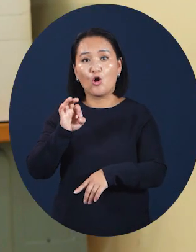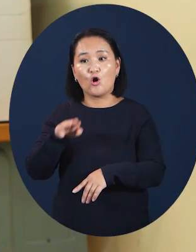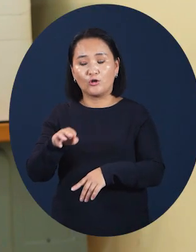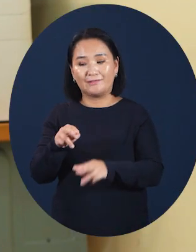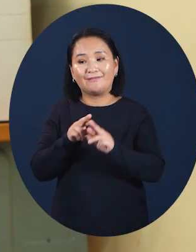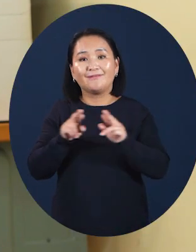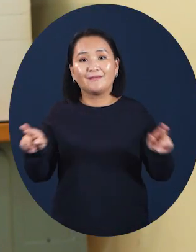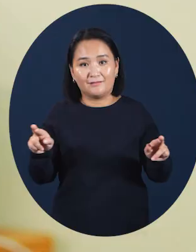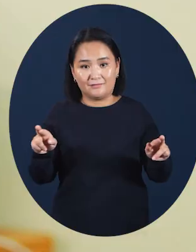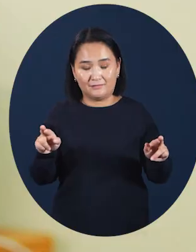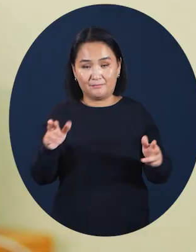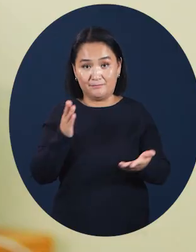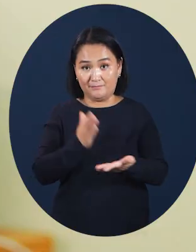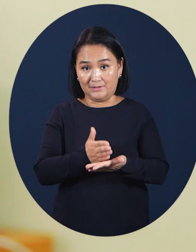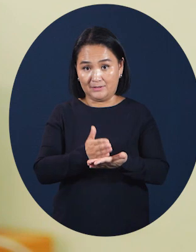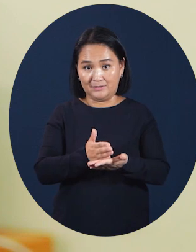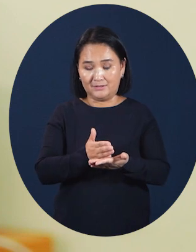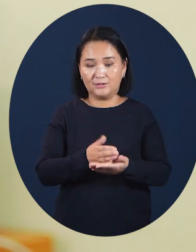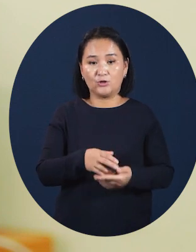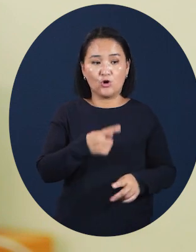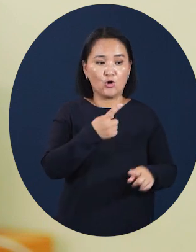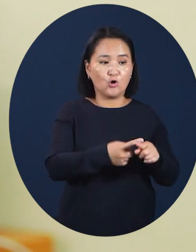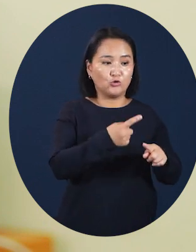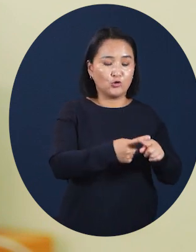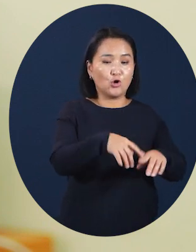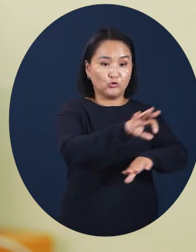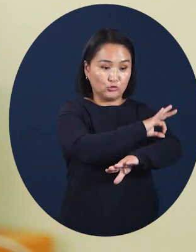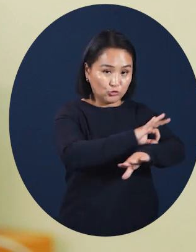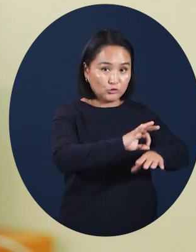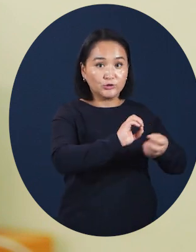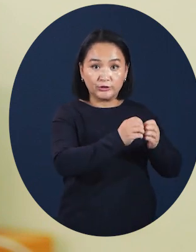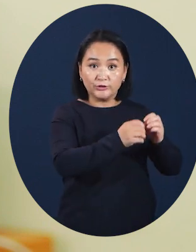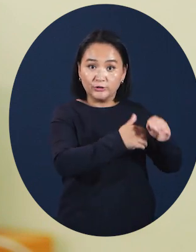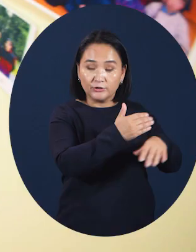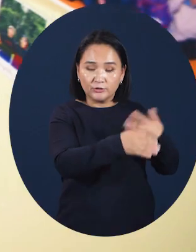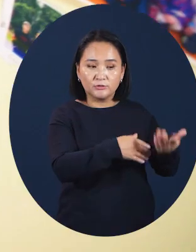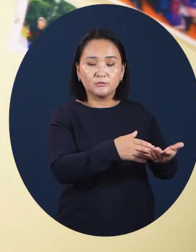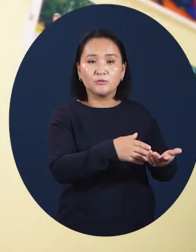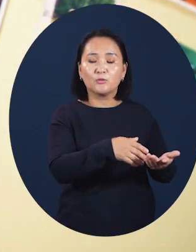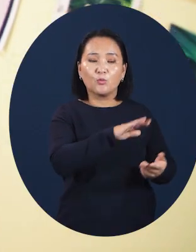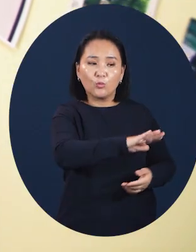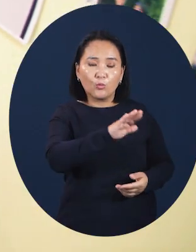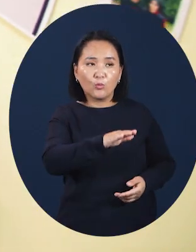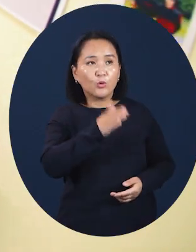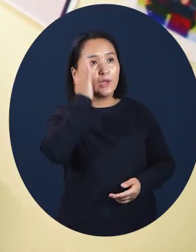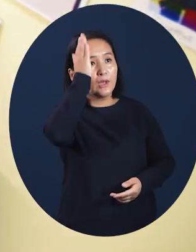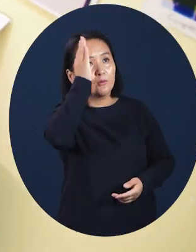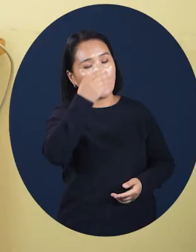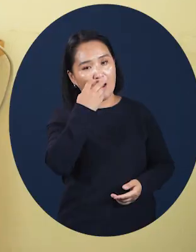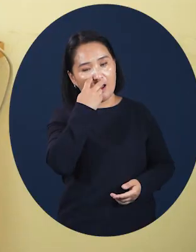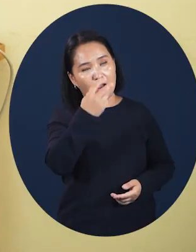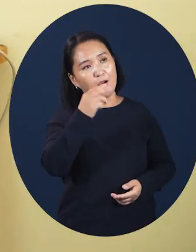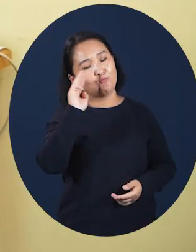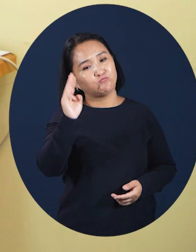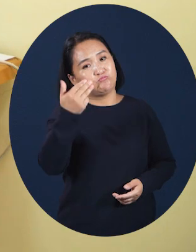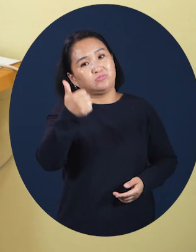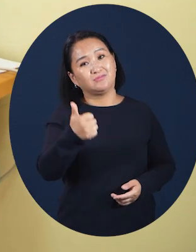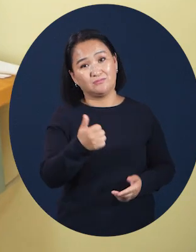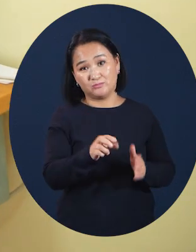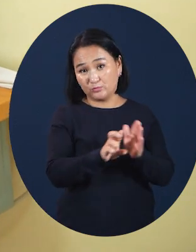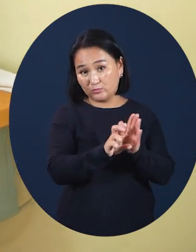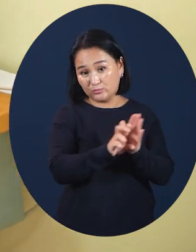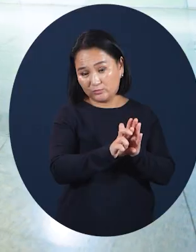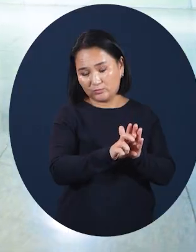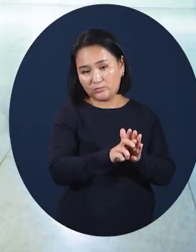ялгарлагдаж байдаг. Хөдөө газар энэ төсөл хэрэгжснээр энэ хүмүүс ирээдүйг илүү тодор харах боломжтой мөн энэ